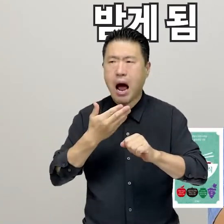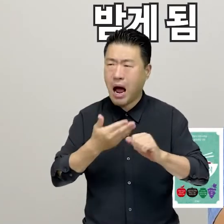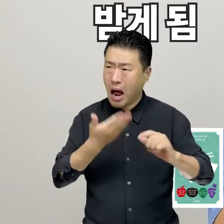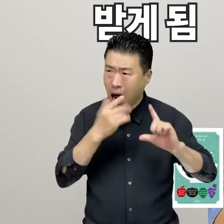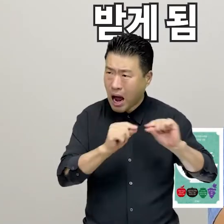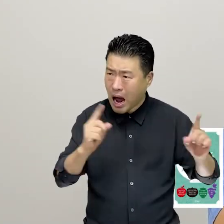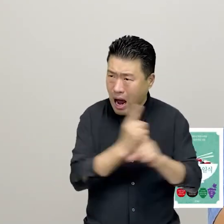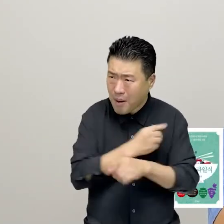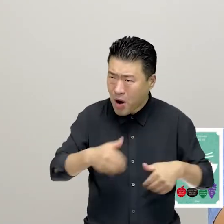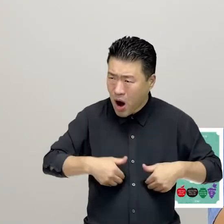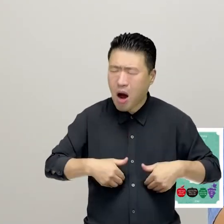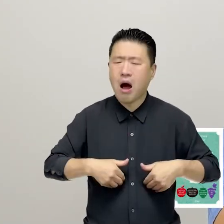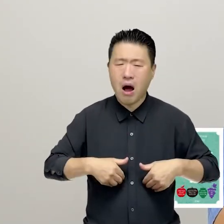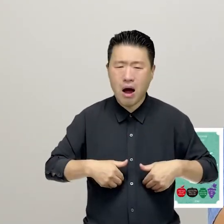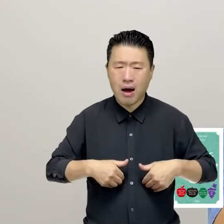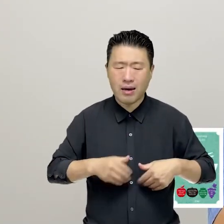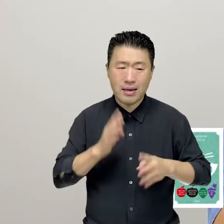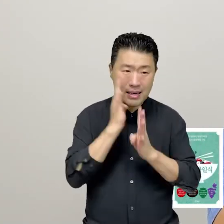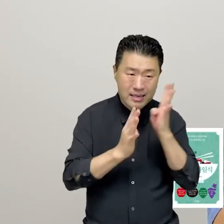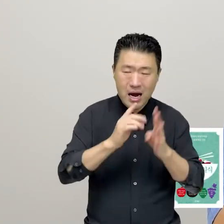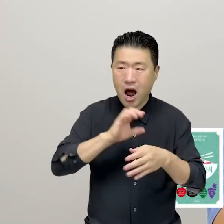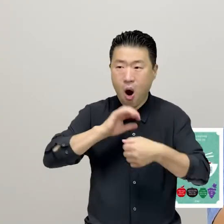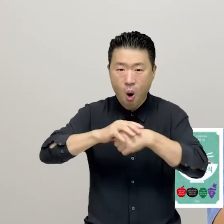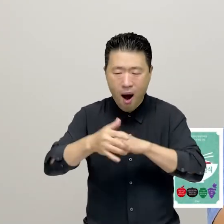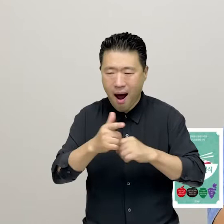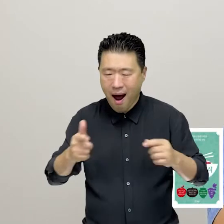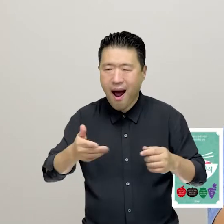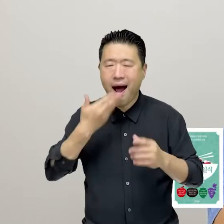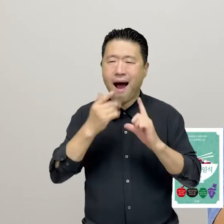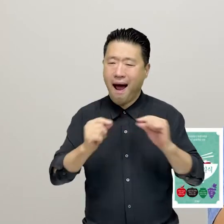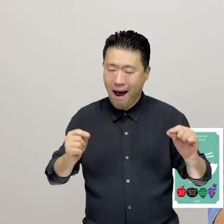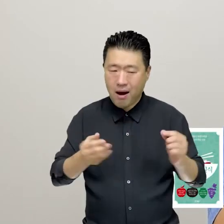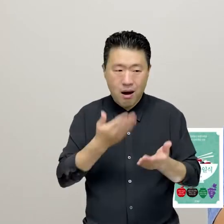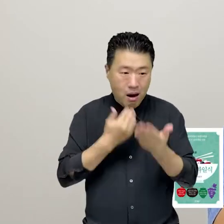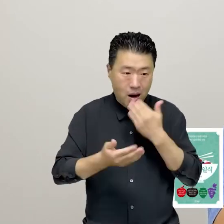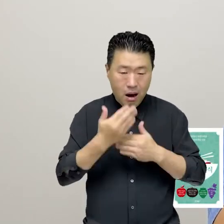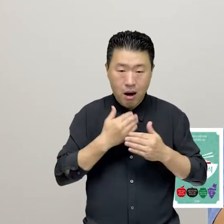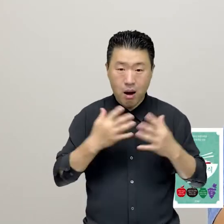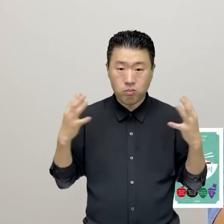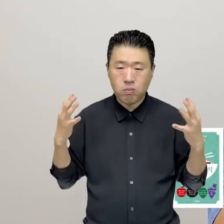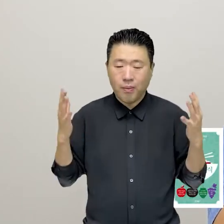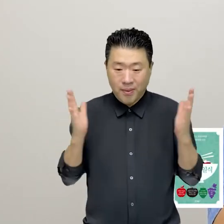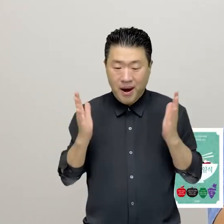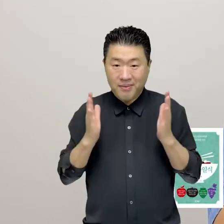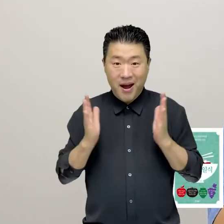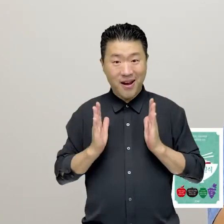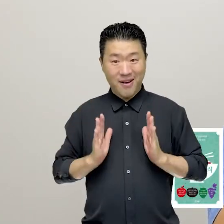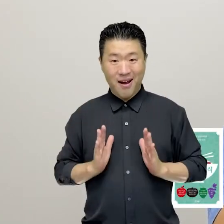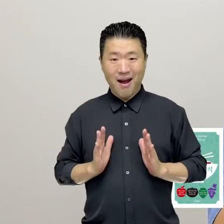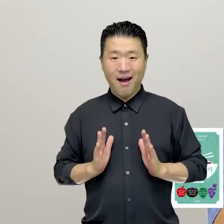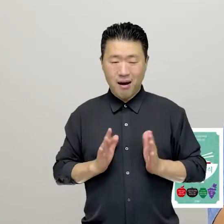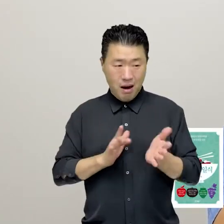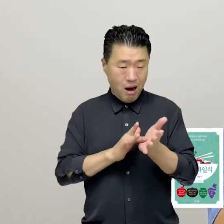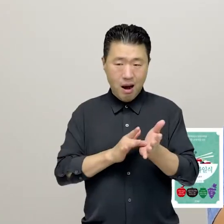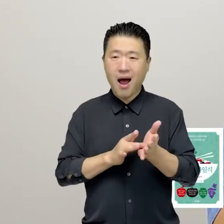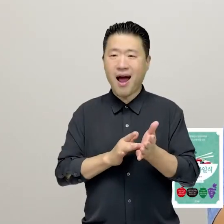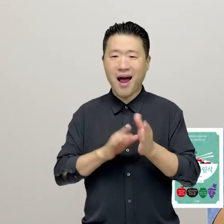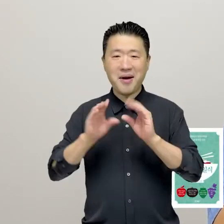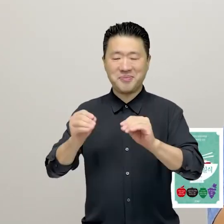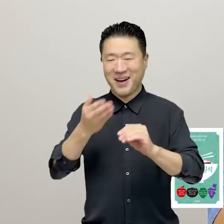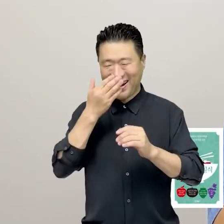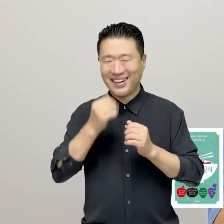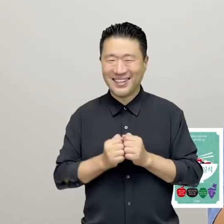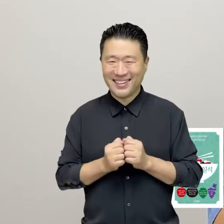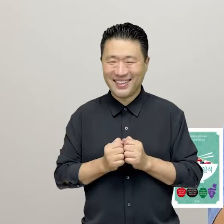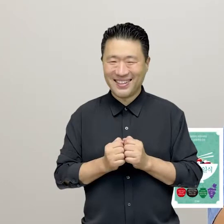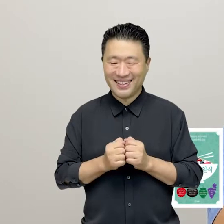식생활 습관을 바꾸기 시작했고요. 채소 과일식을 하자 놀랍게도 체중은 감소됐고 약도 끊을 수